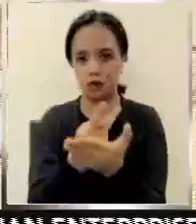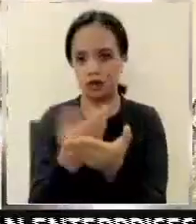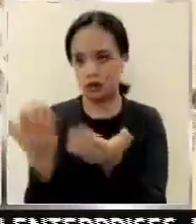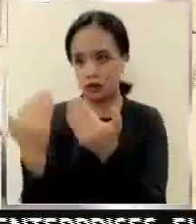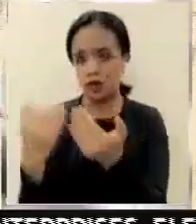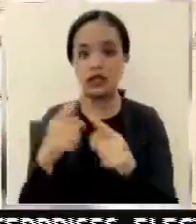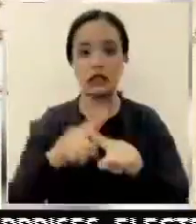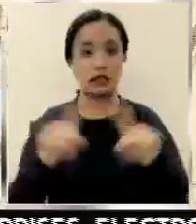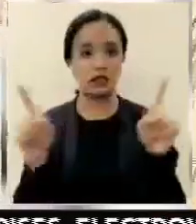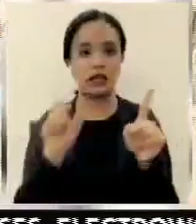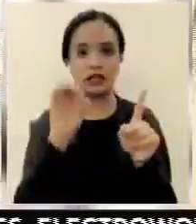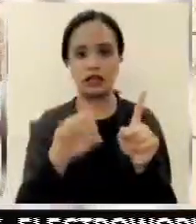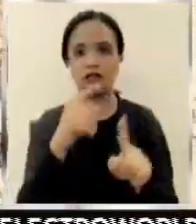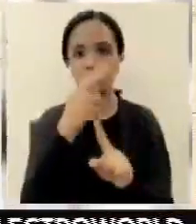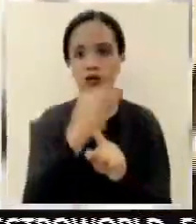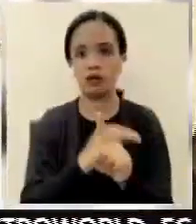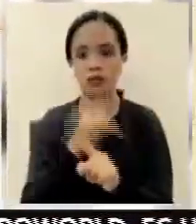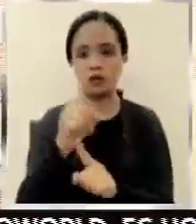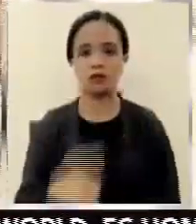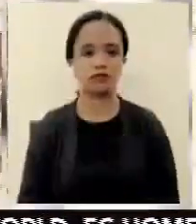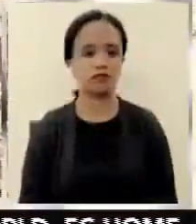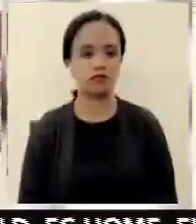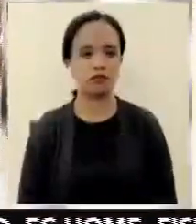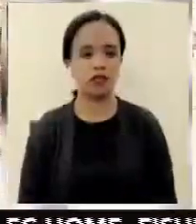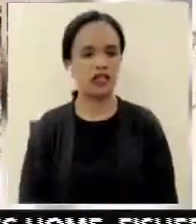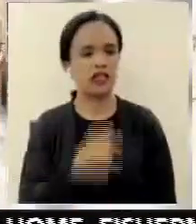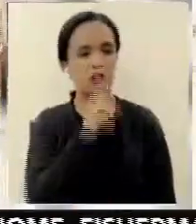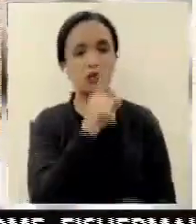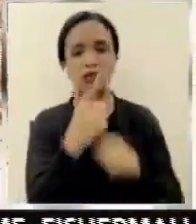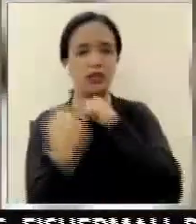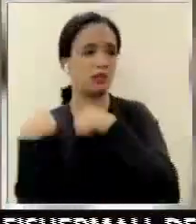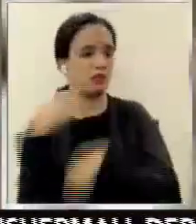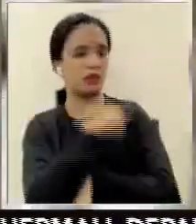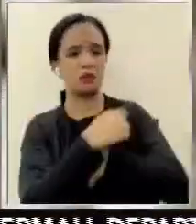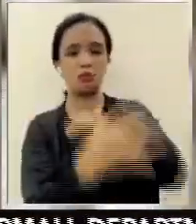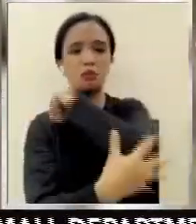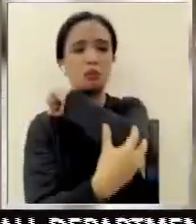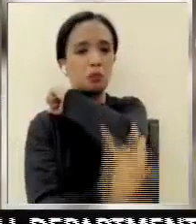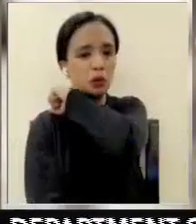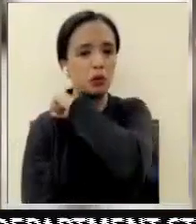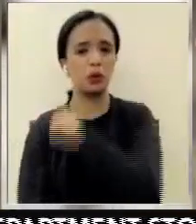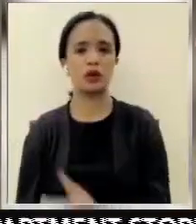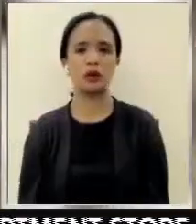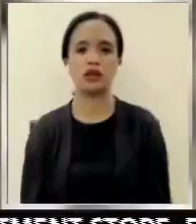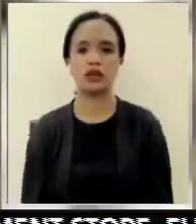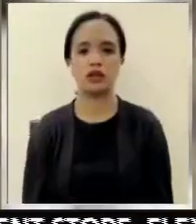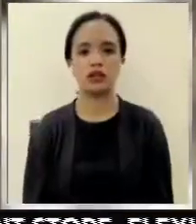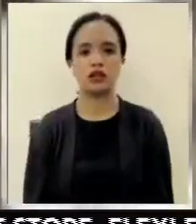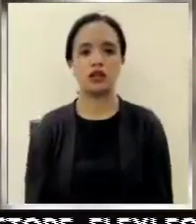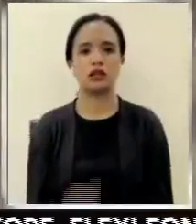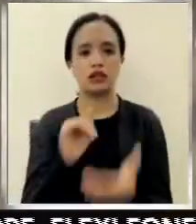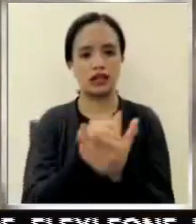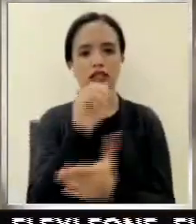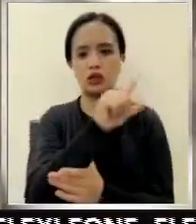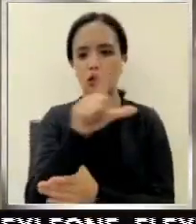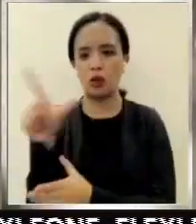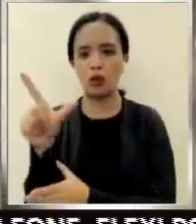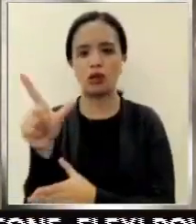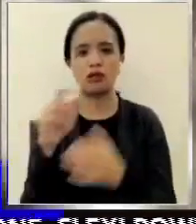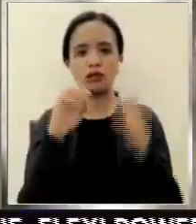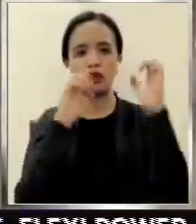Undas mahirap lang po talaga Kami walaan po kami aan talaga yan lang po ang inaasahan namin